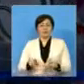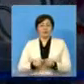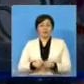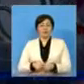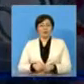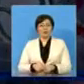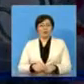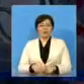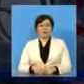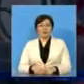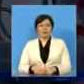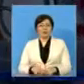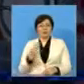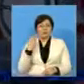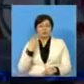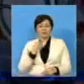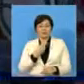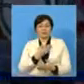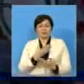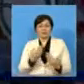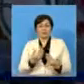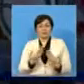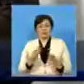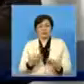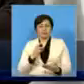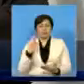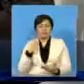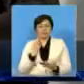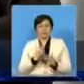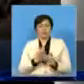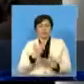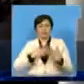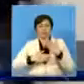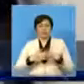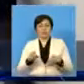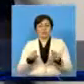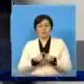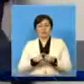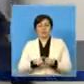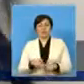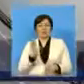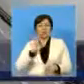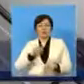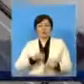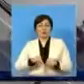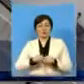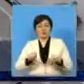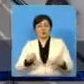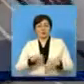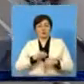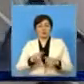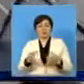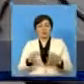су емес, енді мына тұщы суымыз келіп, соған мәз болып жатырмыз. Сонымен бірге Ақшатауға ауыз су құбырын жүргізген серіктестік